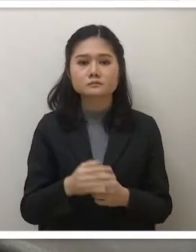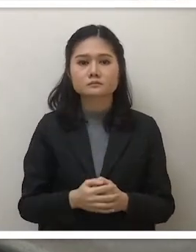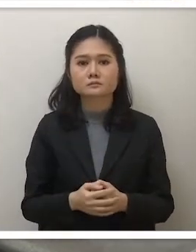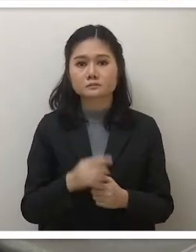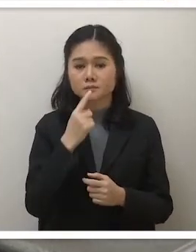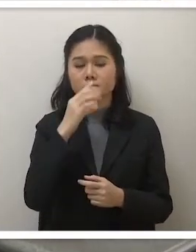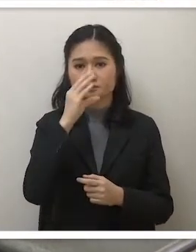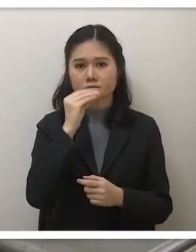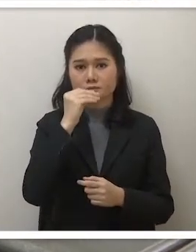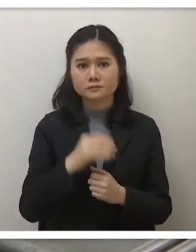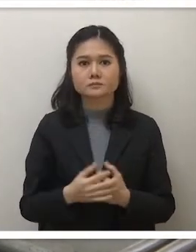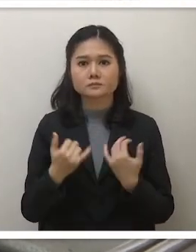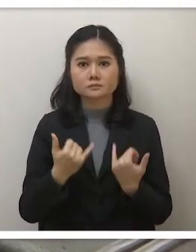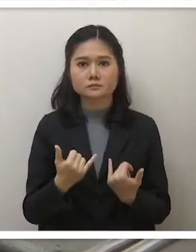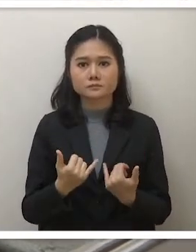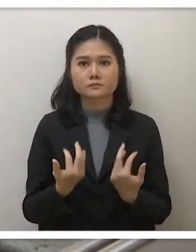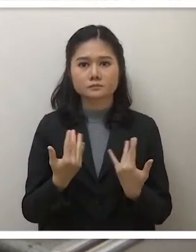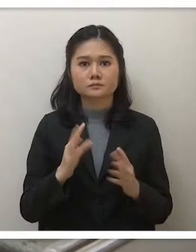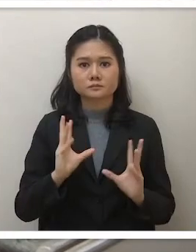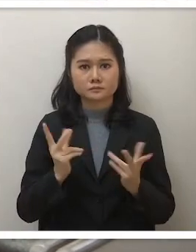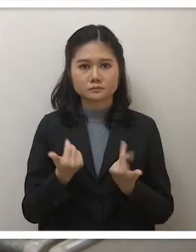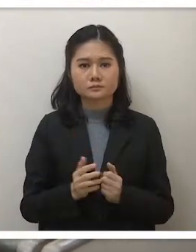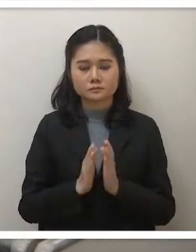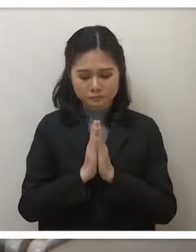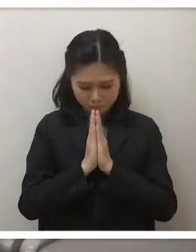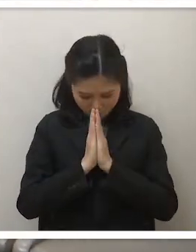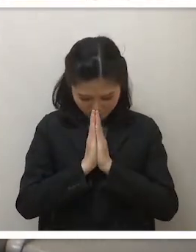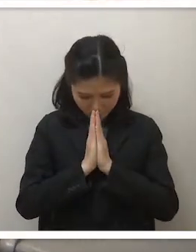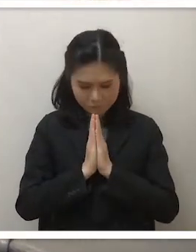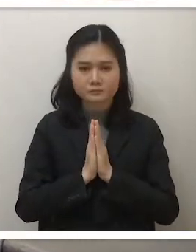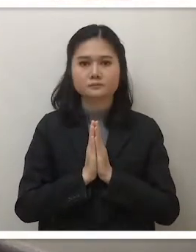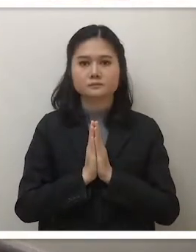กับปากขยับครับวันนี้เอาไว้เท่านี้ครับสวัสดีครับ